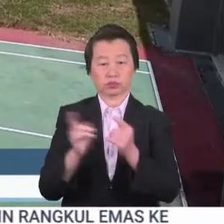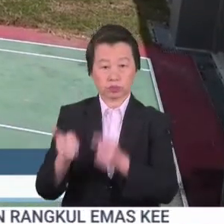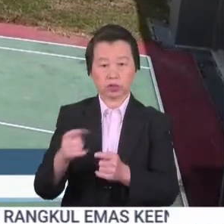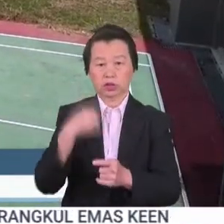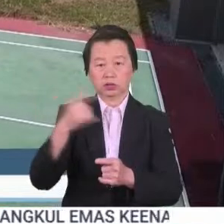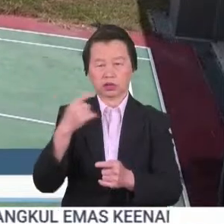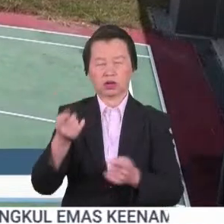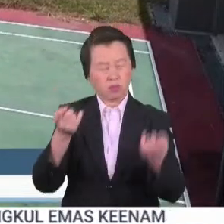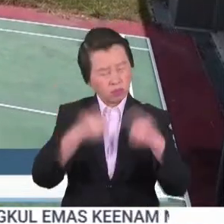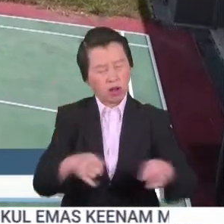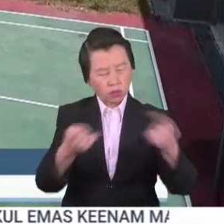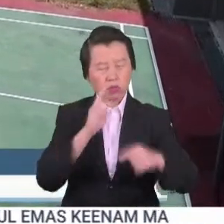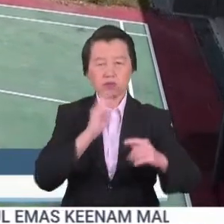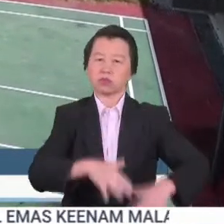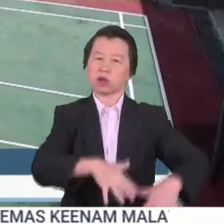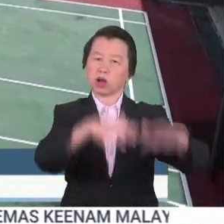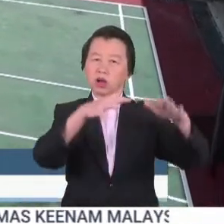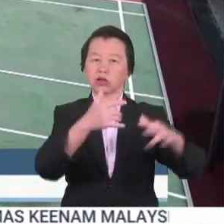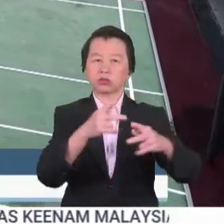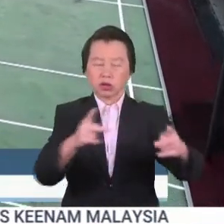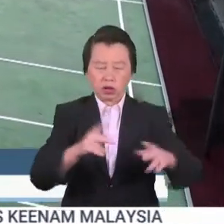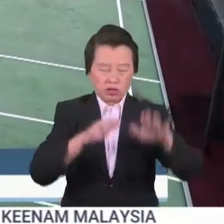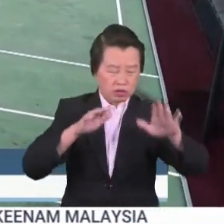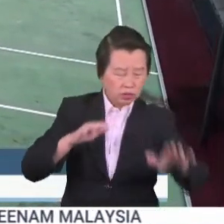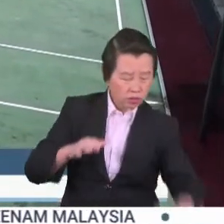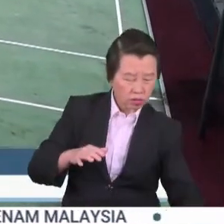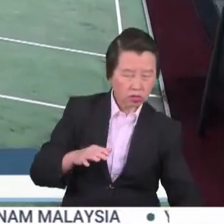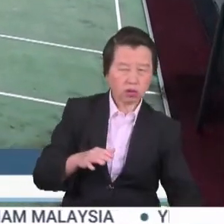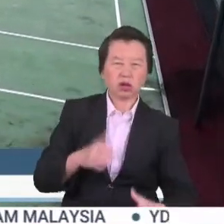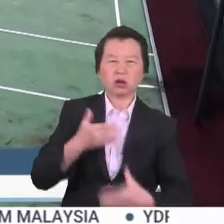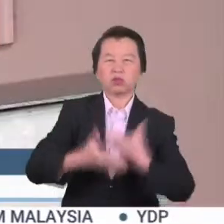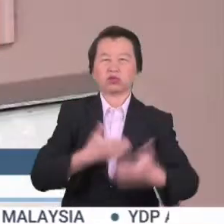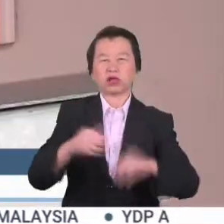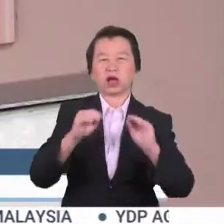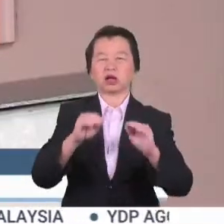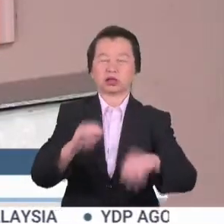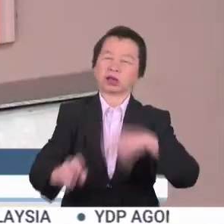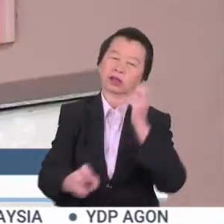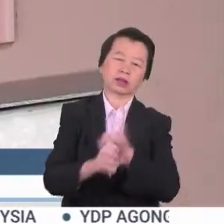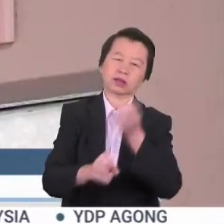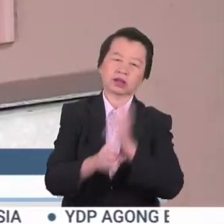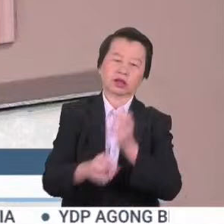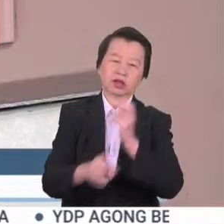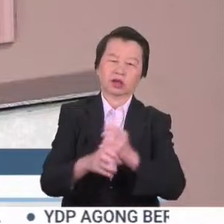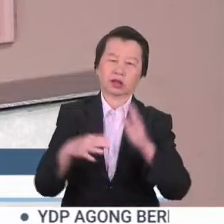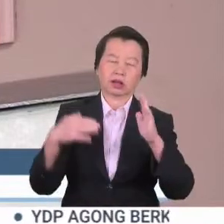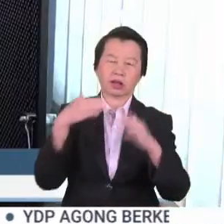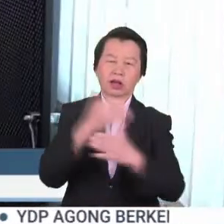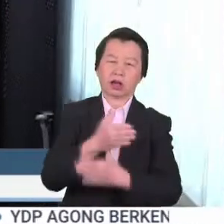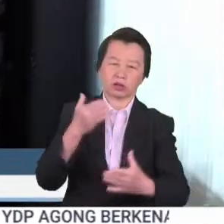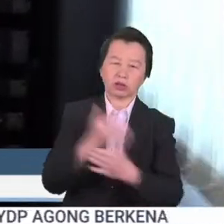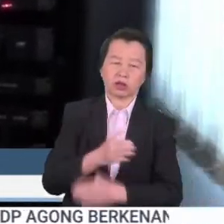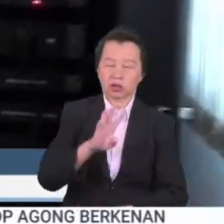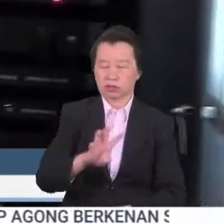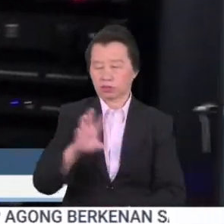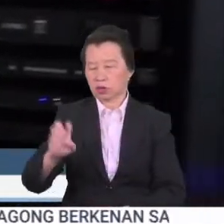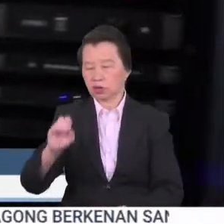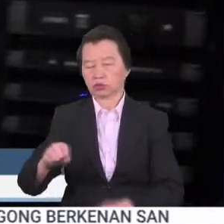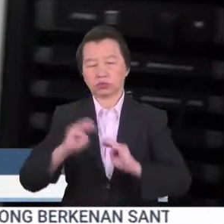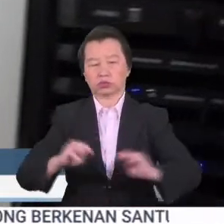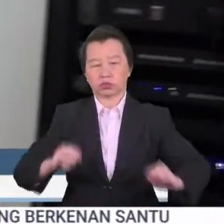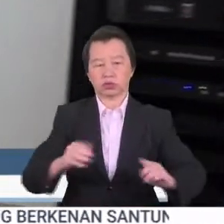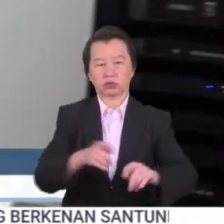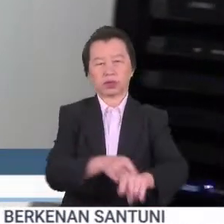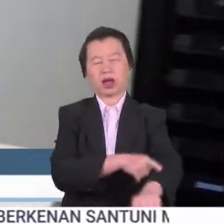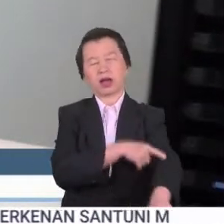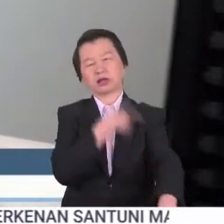sentiasa di Lana banjir ekoran berada di kawasan rendah sehingga mengganggu proses pengajaran dan pembelajaran lebih 400 pelajar sekolah terbabit